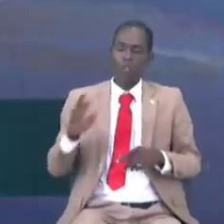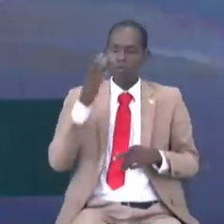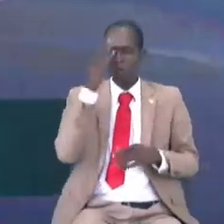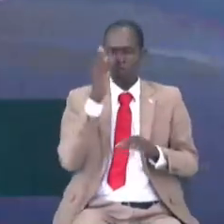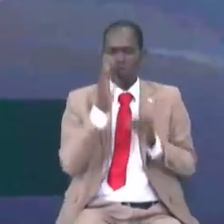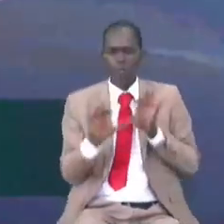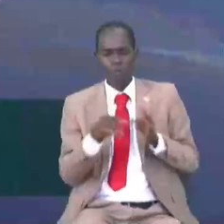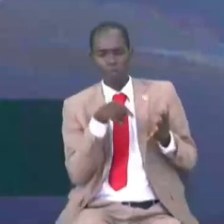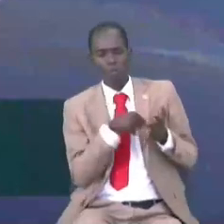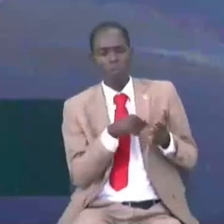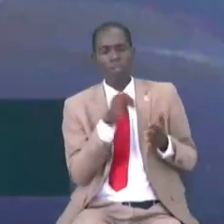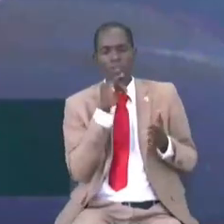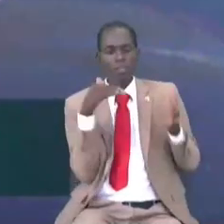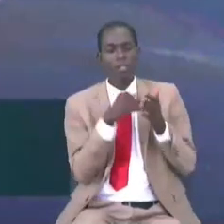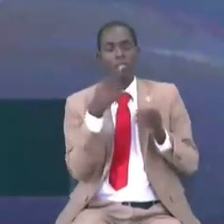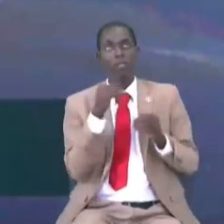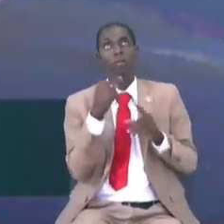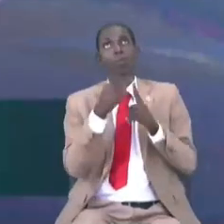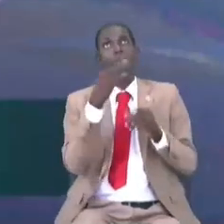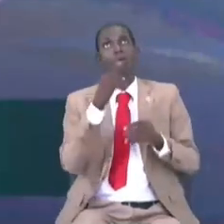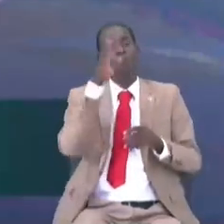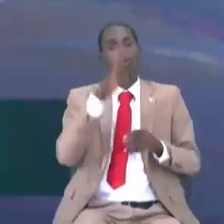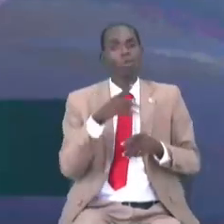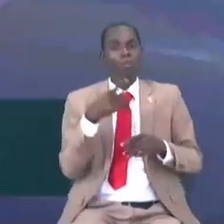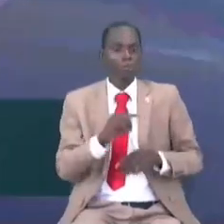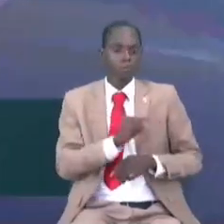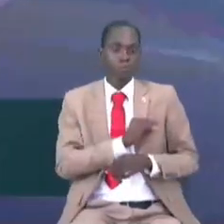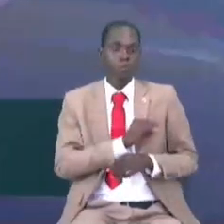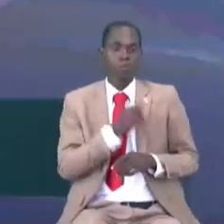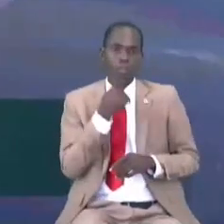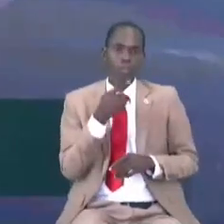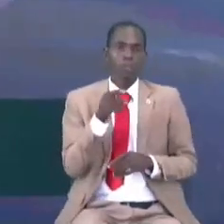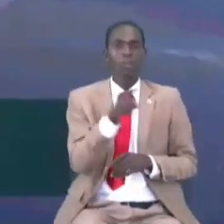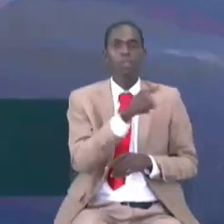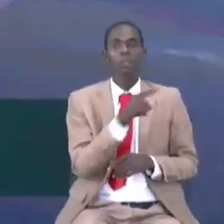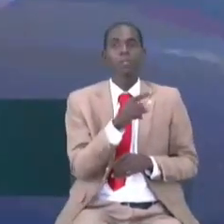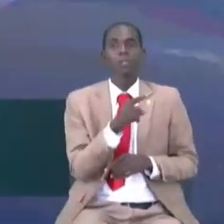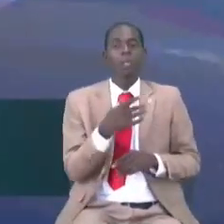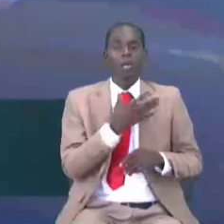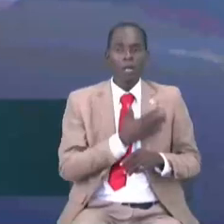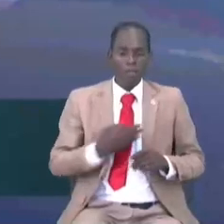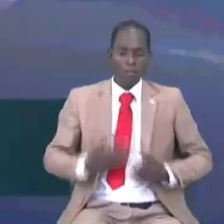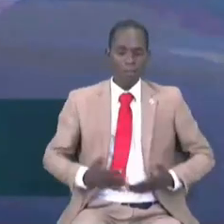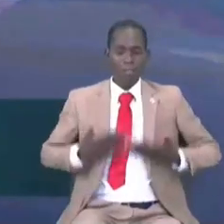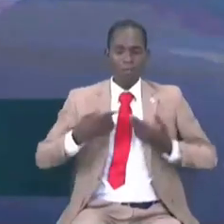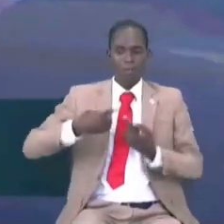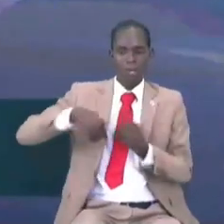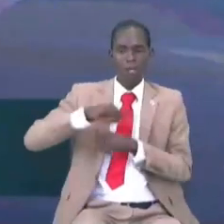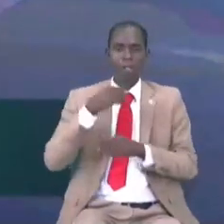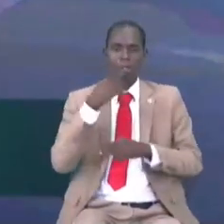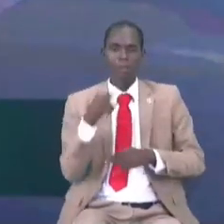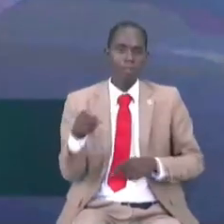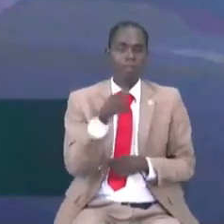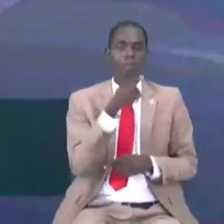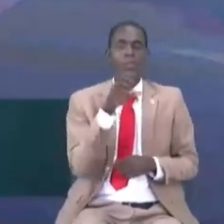leur conscience leur dit, la vie autour d'eux leur dit. Et l'organisation du monde, il